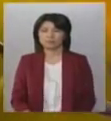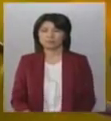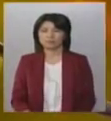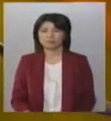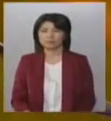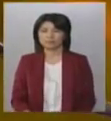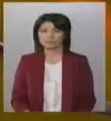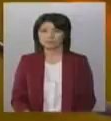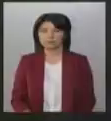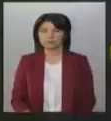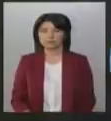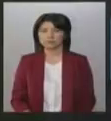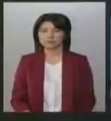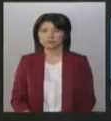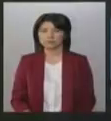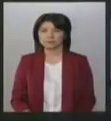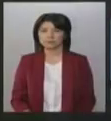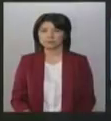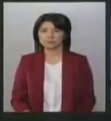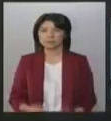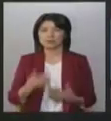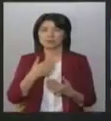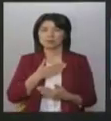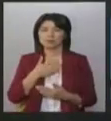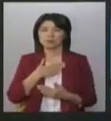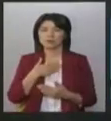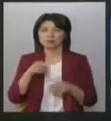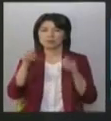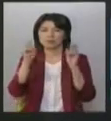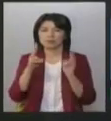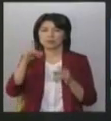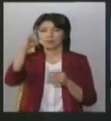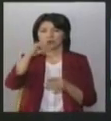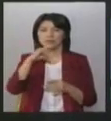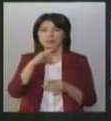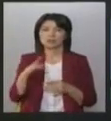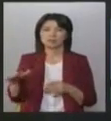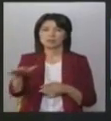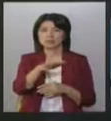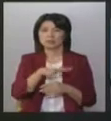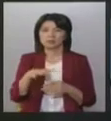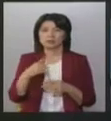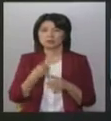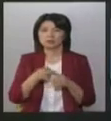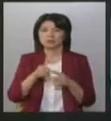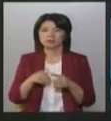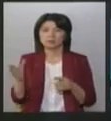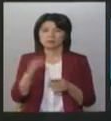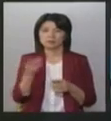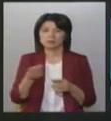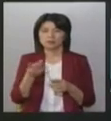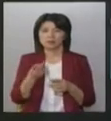дәстүрлі өнер майталмандары қатыспақ. Біздің ұлттық өнеріміз ол қазақтан өзге ешкімге керек емес. Біз осыны түсінуіміз